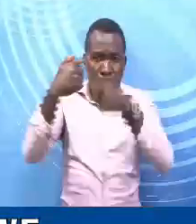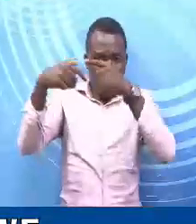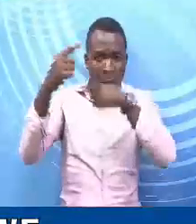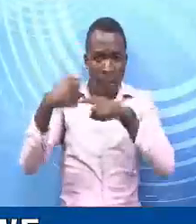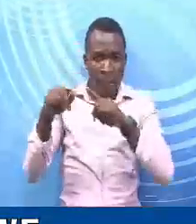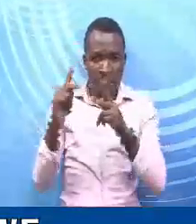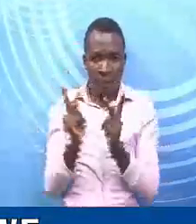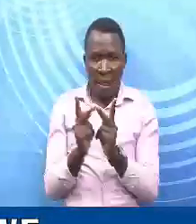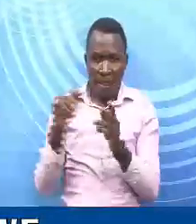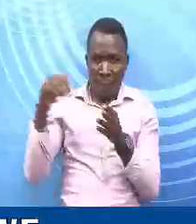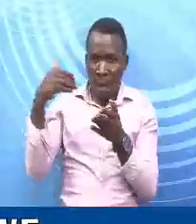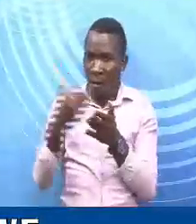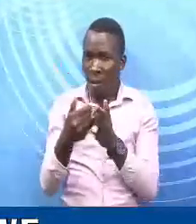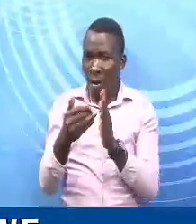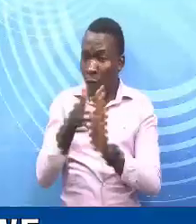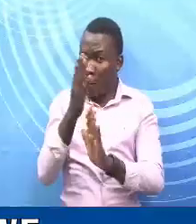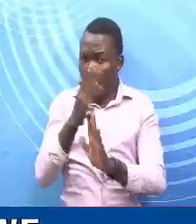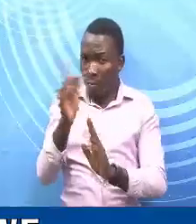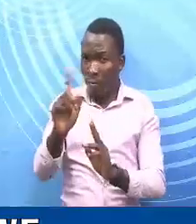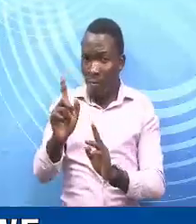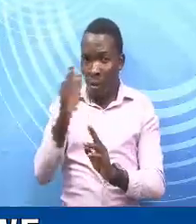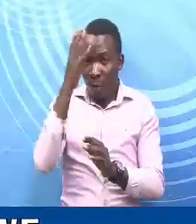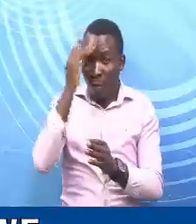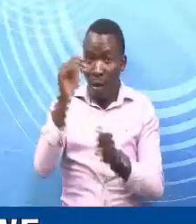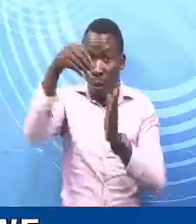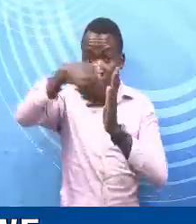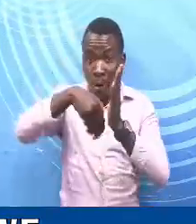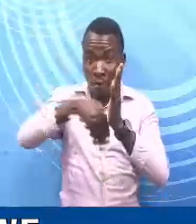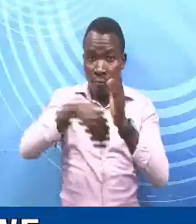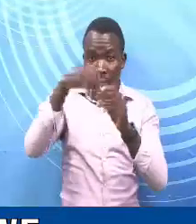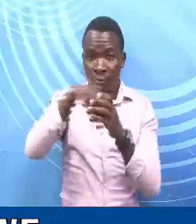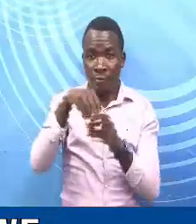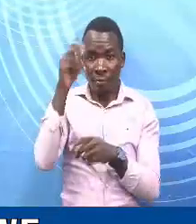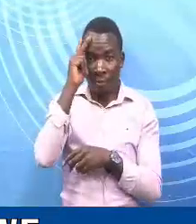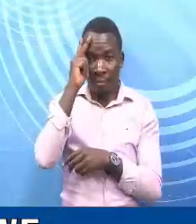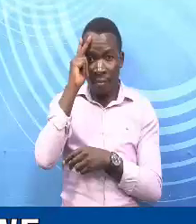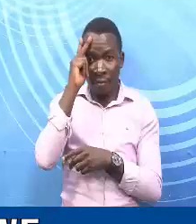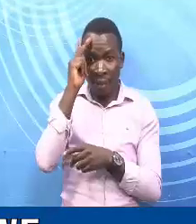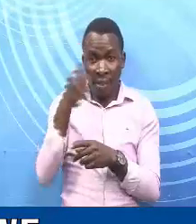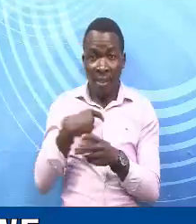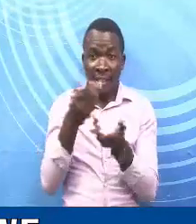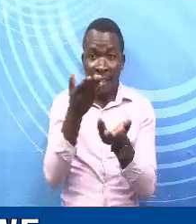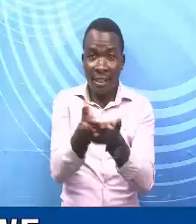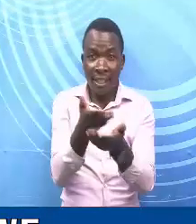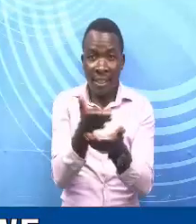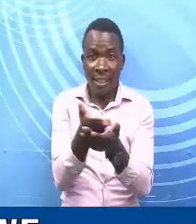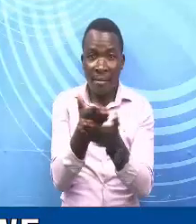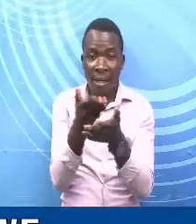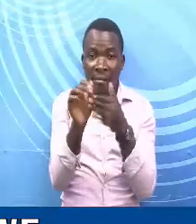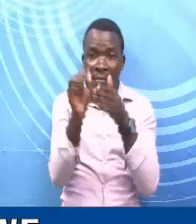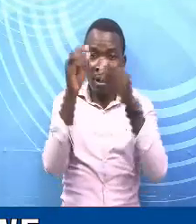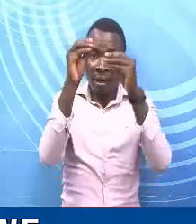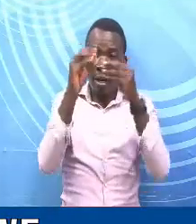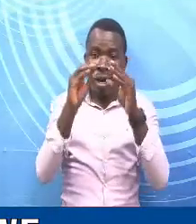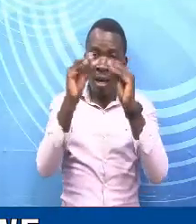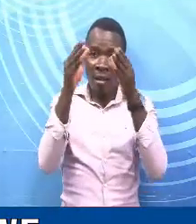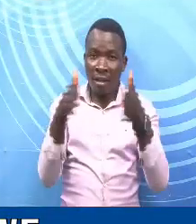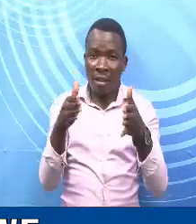bari bagereje ntibahite babagurukana kuko basubiye inyuma no mu bwenge. Rero ngiye nkaba nsaba noneho abarezi